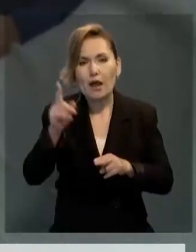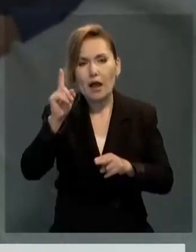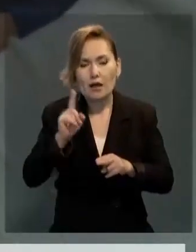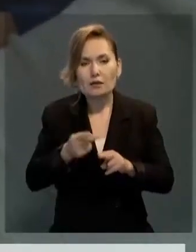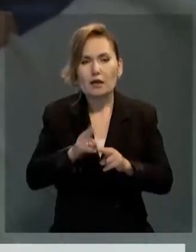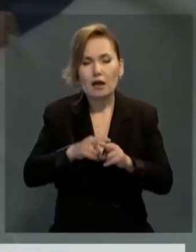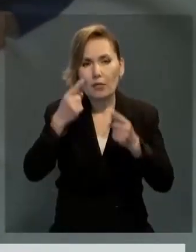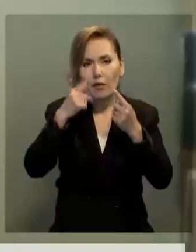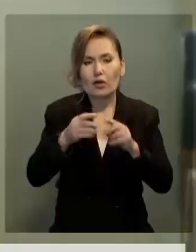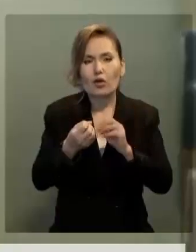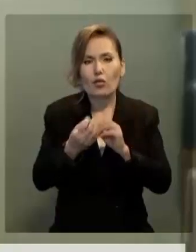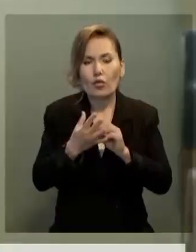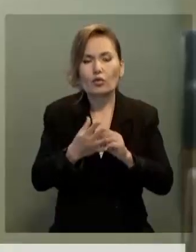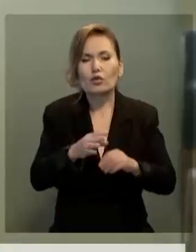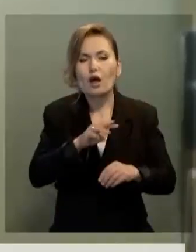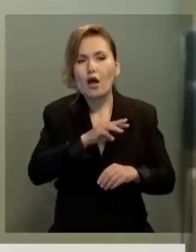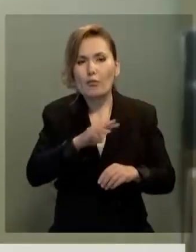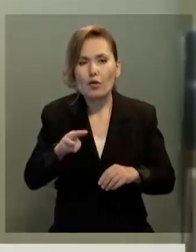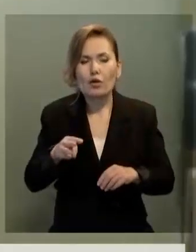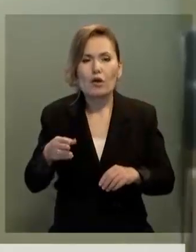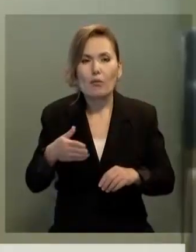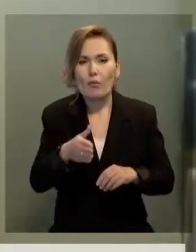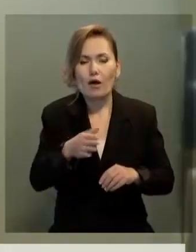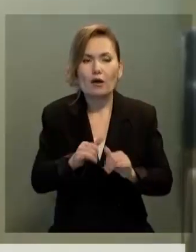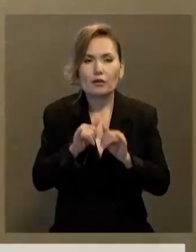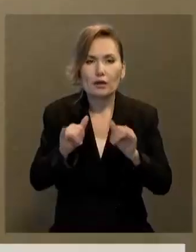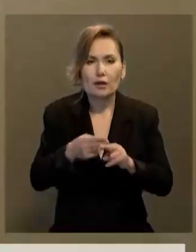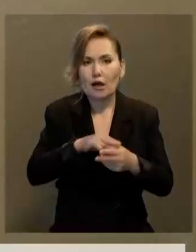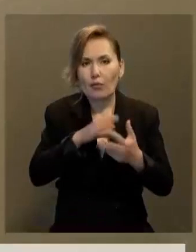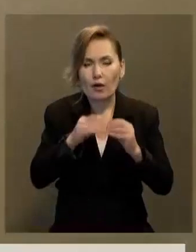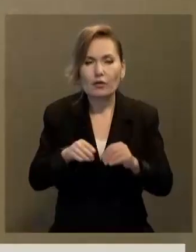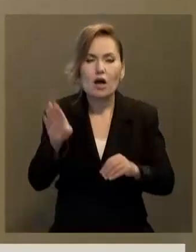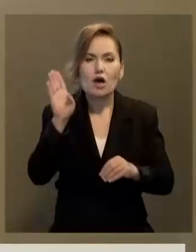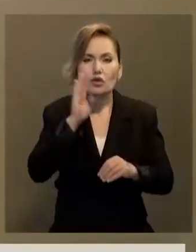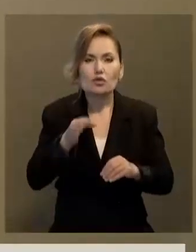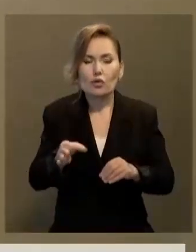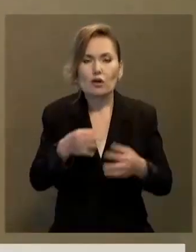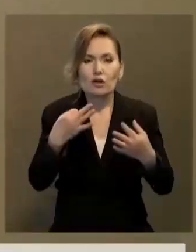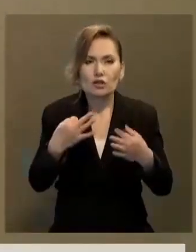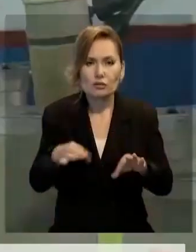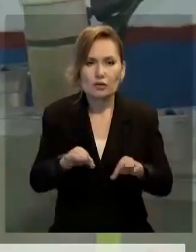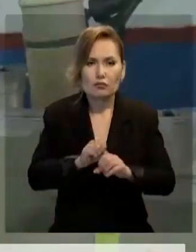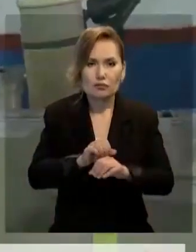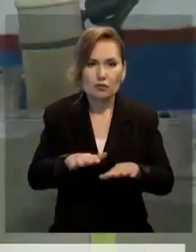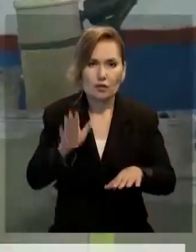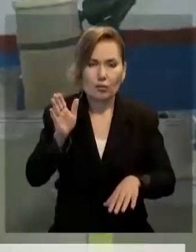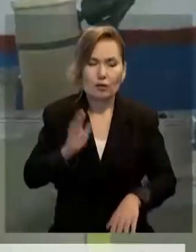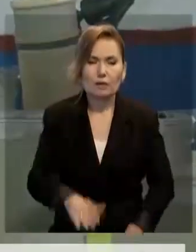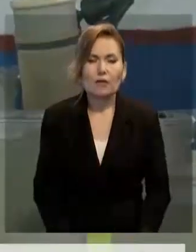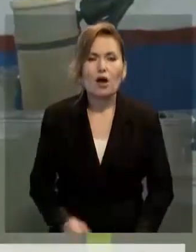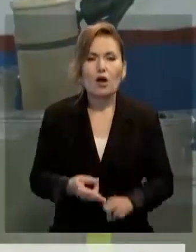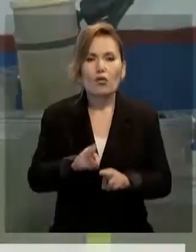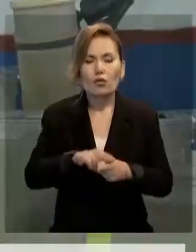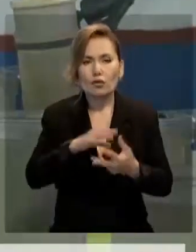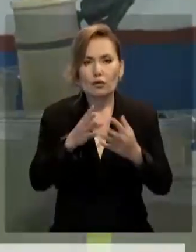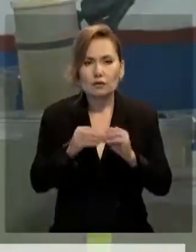jılına 14 milyon 800 000 şabağı ösürüp, salmağa 20 gramğa jetken kezde su aydındarına jiberedi. Mına aparatlarda